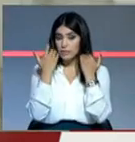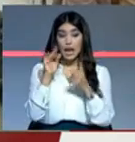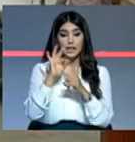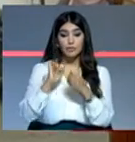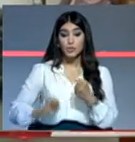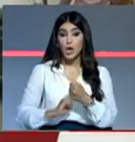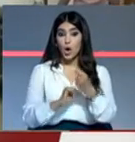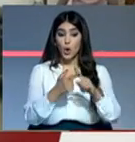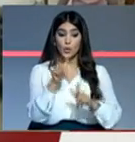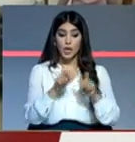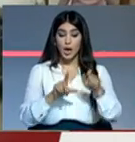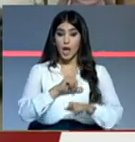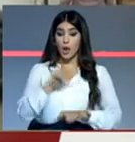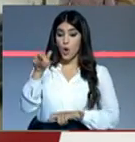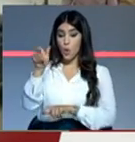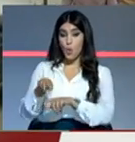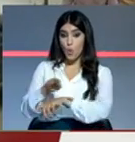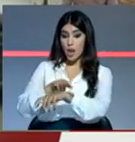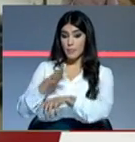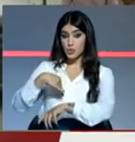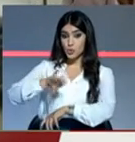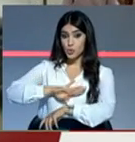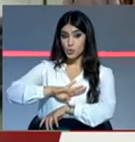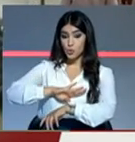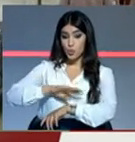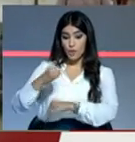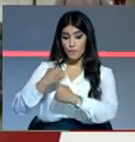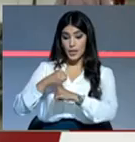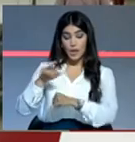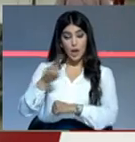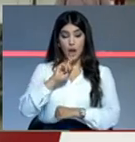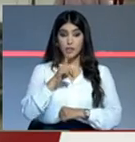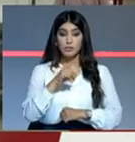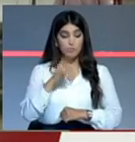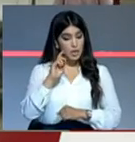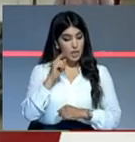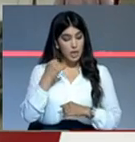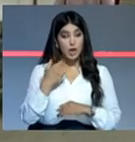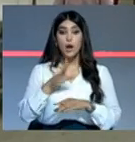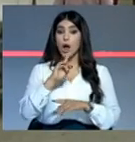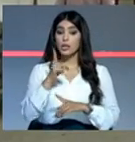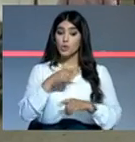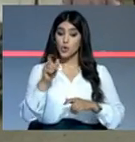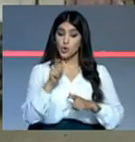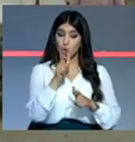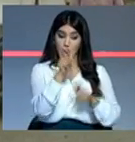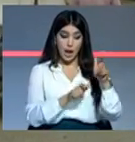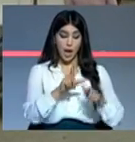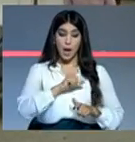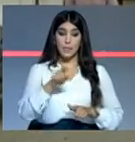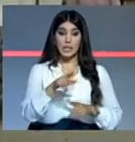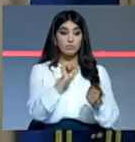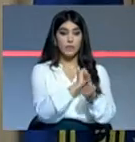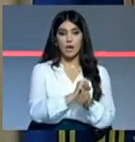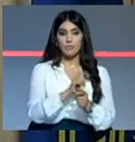السيد الوالي على الوجوب كونوا معنا بكل كل معناها صرامه كونه يعمر الامن اللي لقاها المره يتحمل